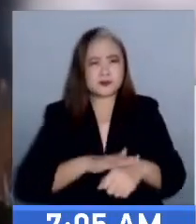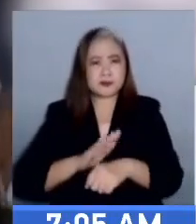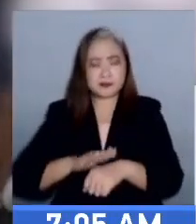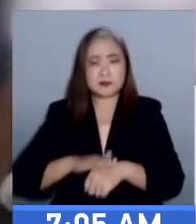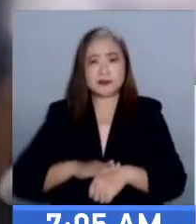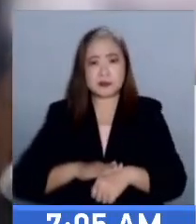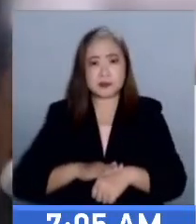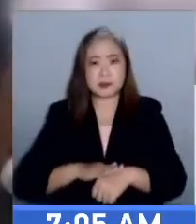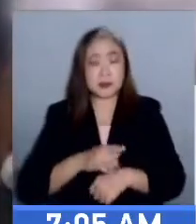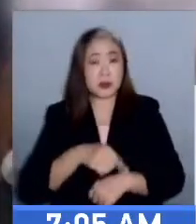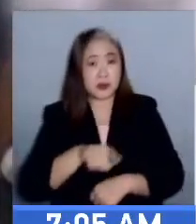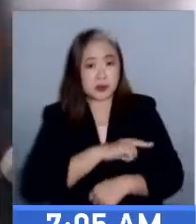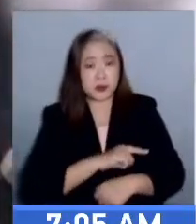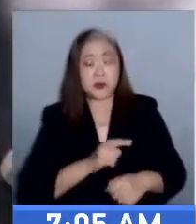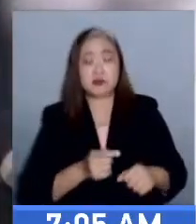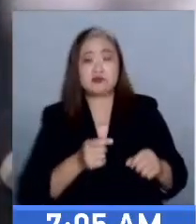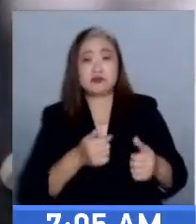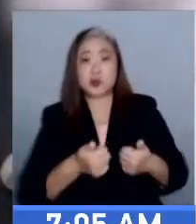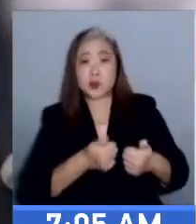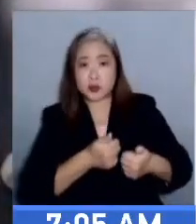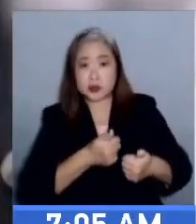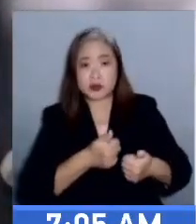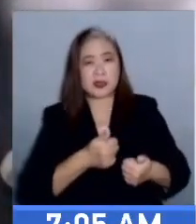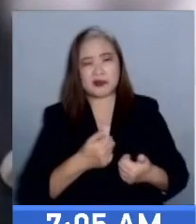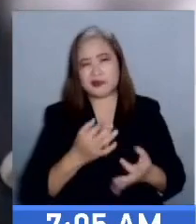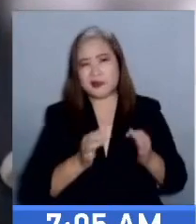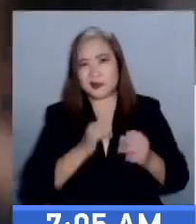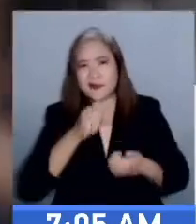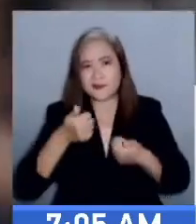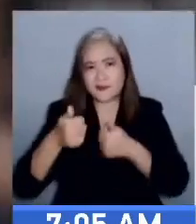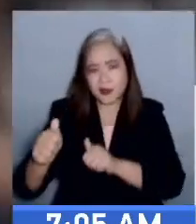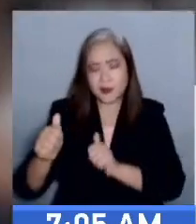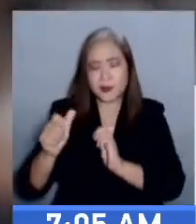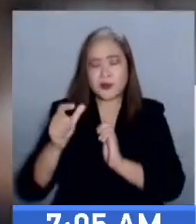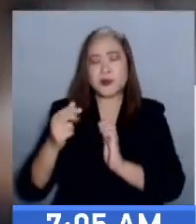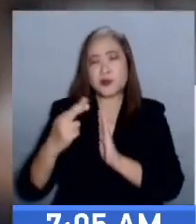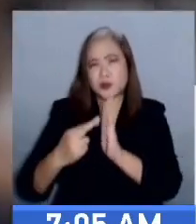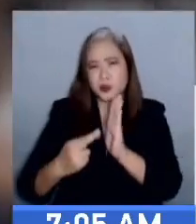ang mga kandidatong lalabag sa Omnibus Election Code.